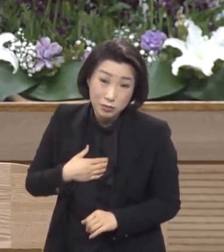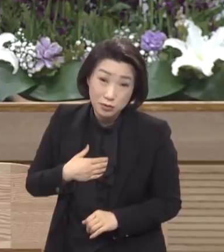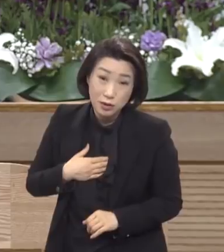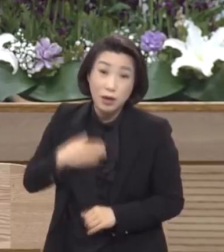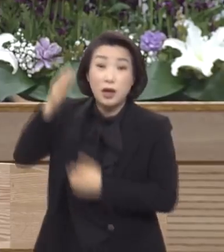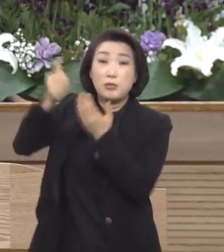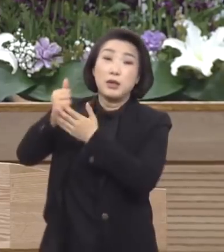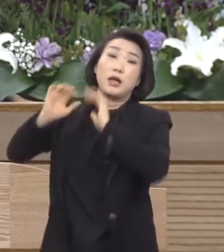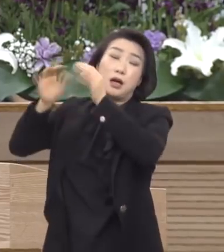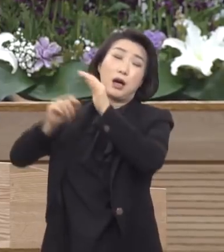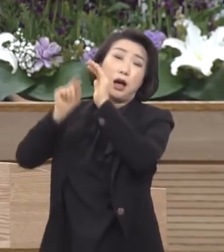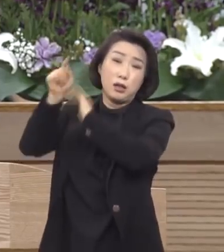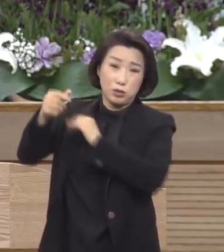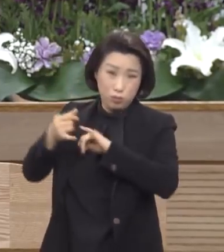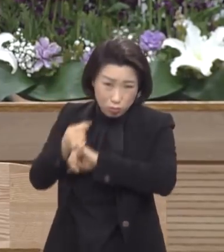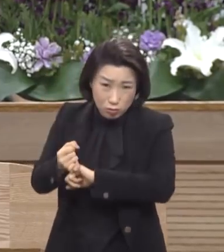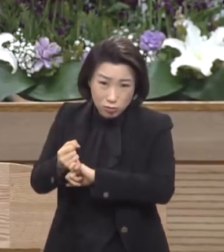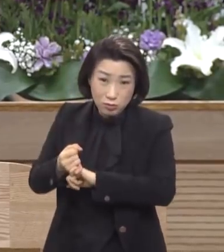나라 가야 돼.